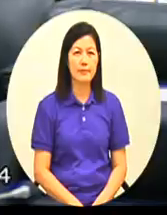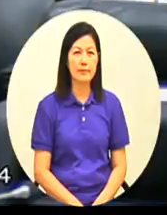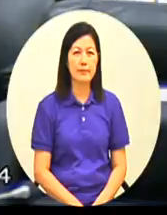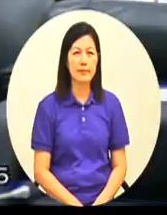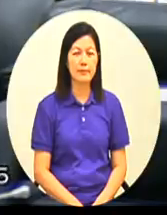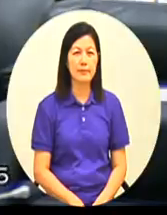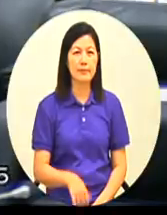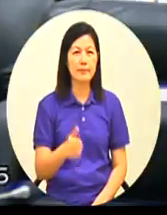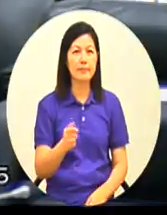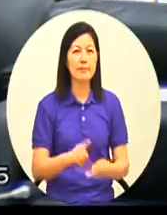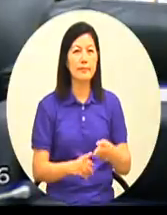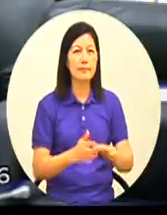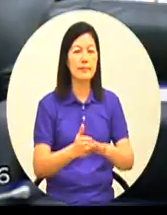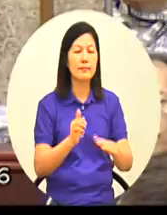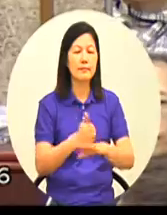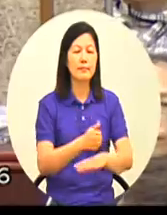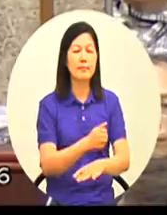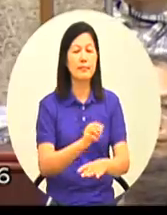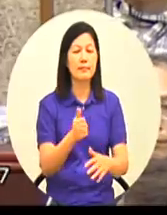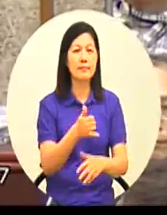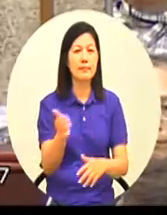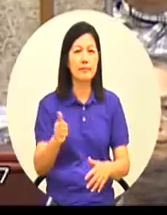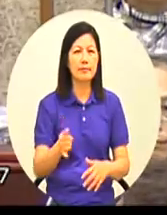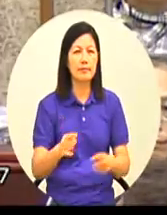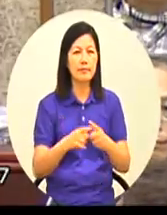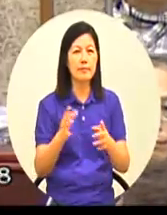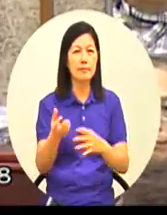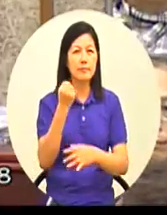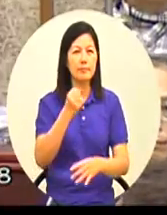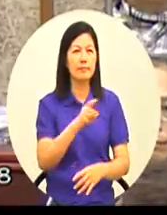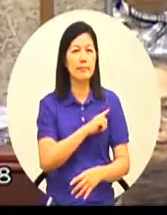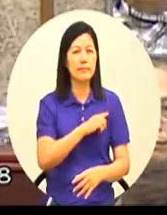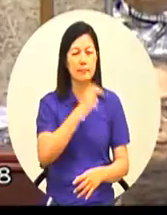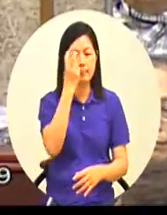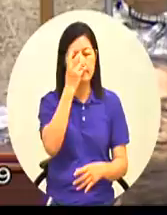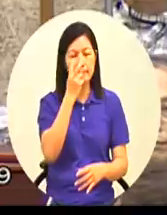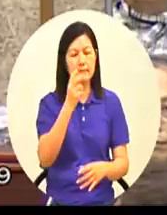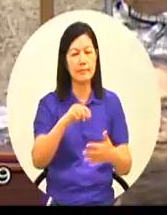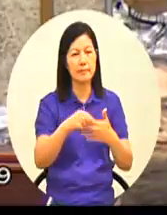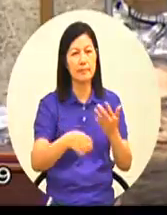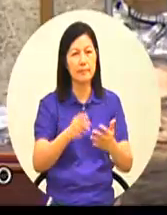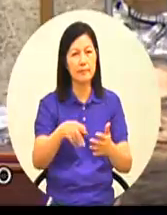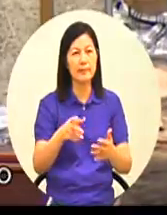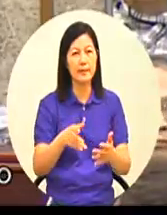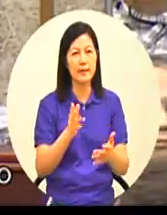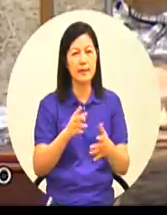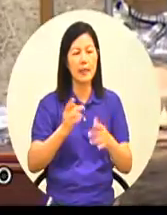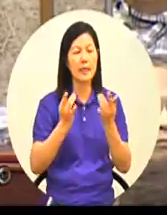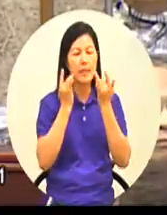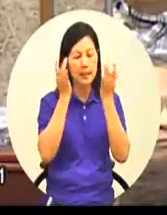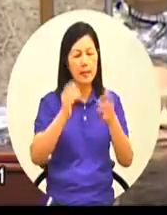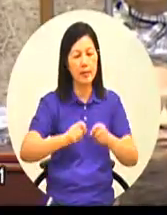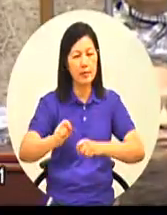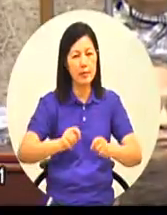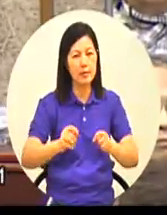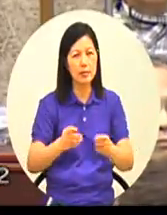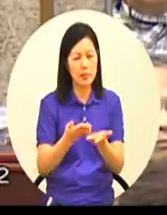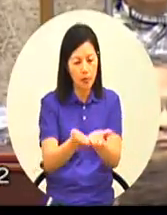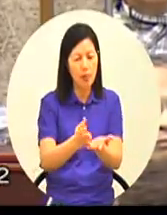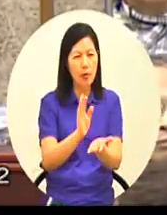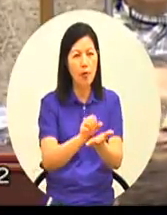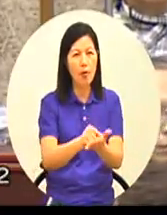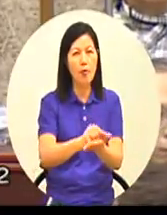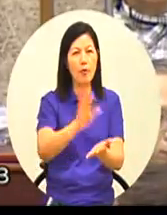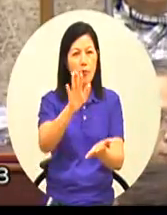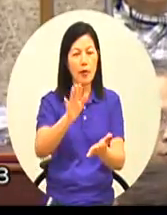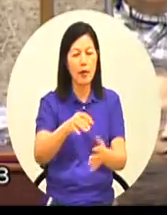谢谢主席，谢谢议员。有关于人权自治条例的部分，我们条文现在目前草案已经出炉，那目前在跟各局